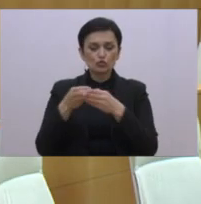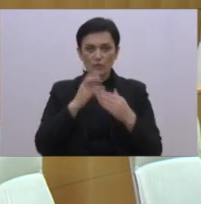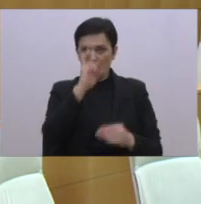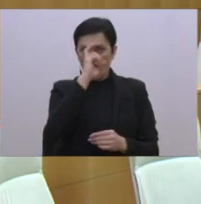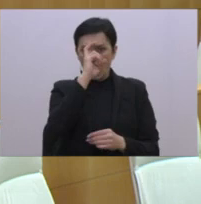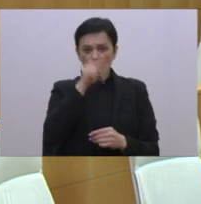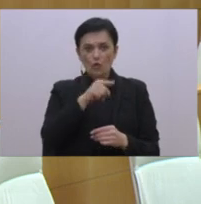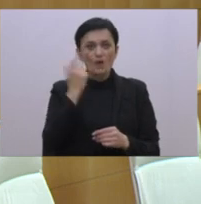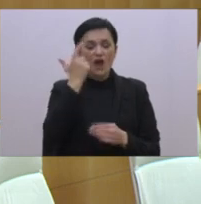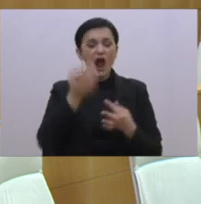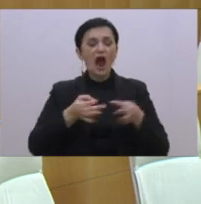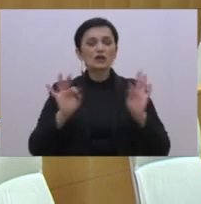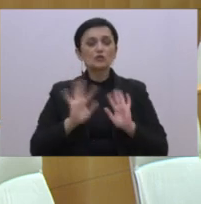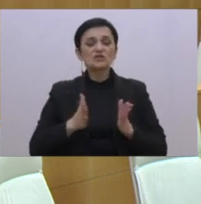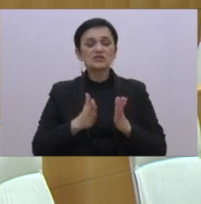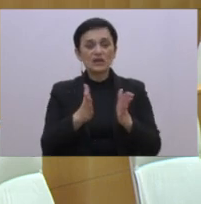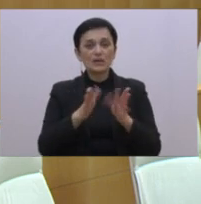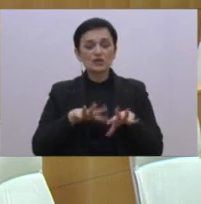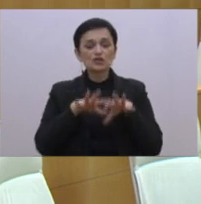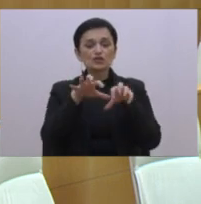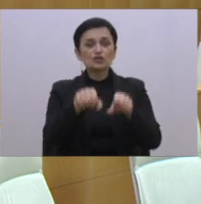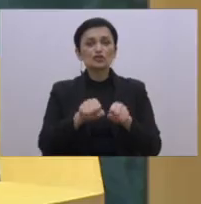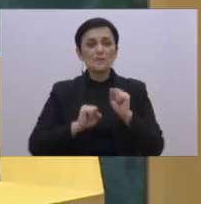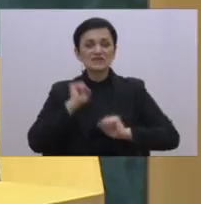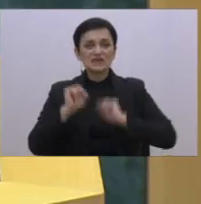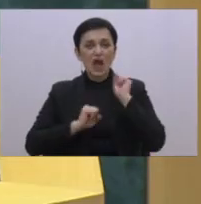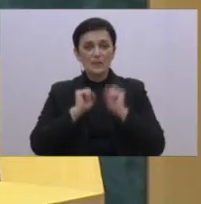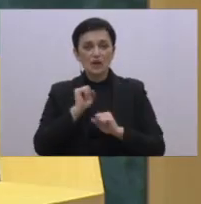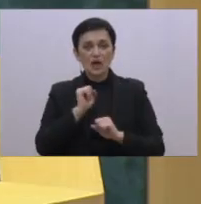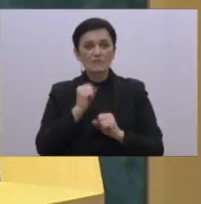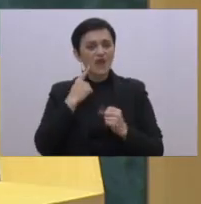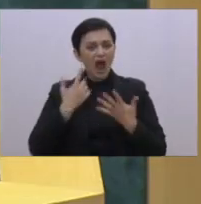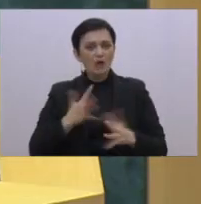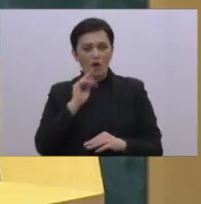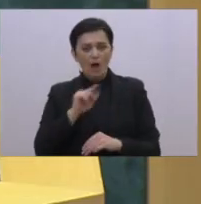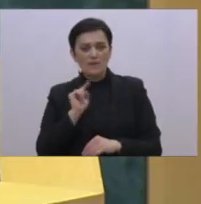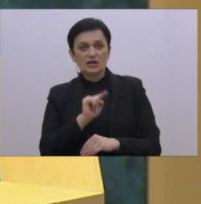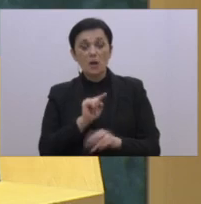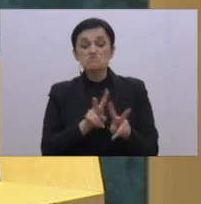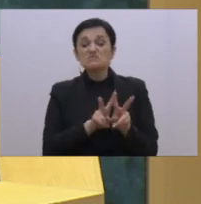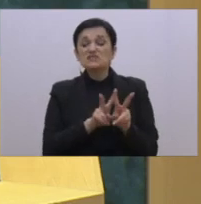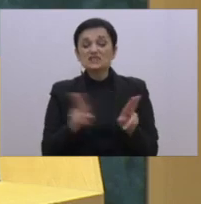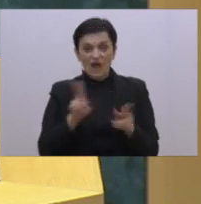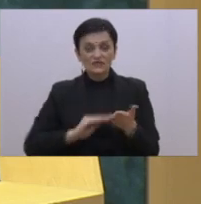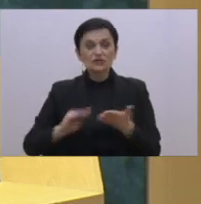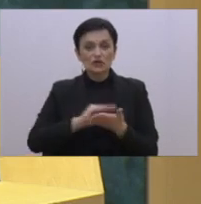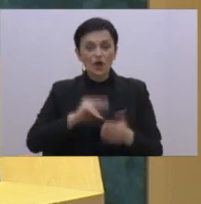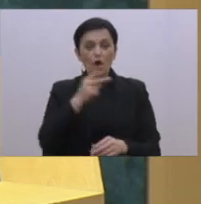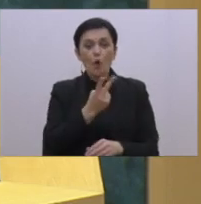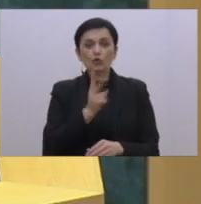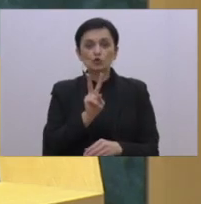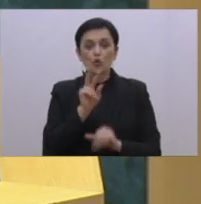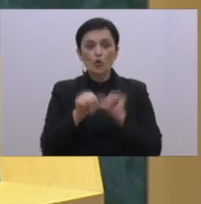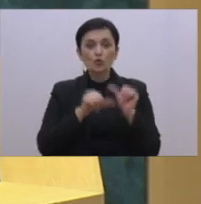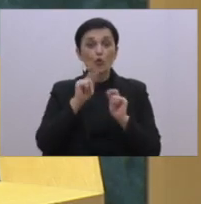ხელისუფლების არადემოკრატიული გზებით ხელში ჩაგდების ცდილობასაც კი არ მოერიდნენ. მსგავსი რამ განმეორდა 2022 წელს,